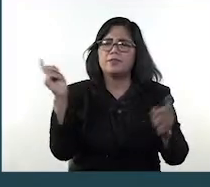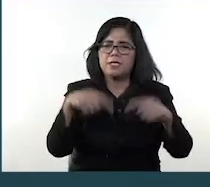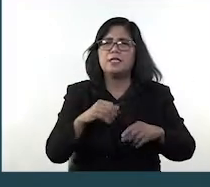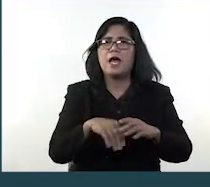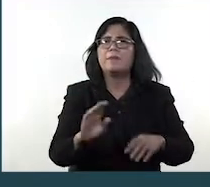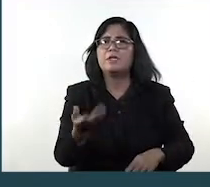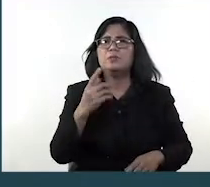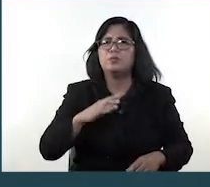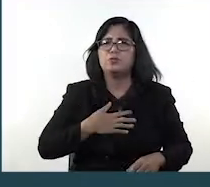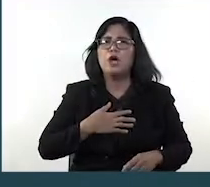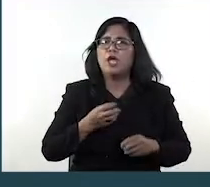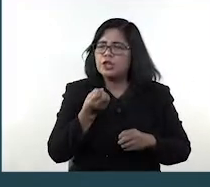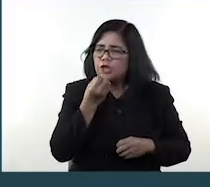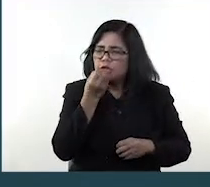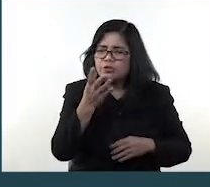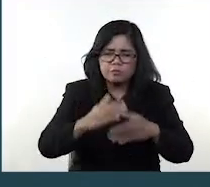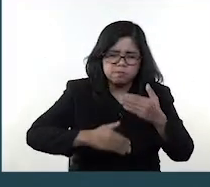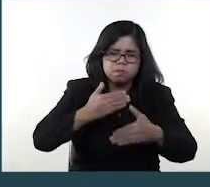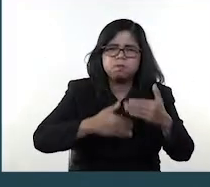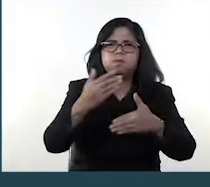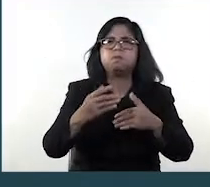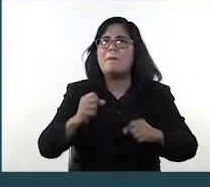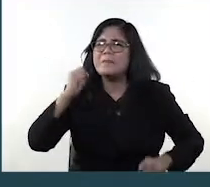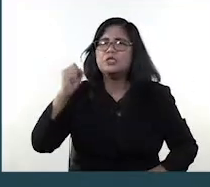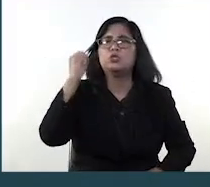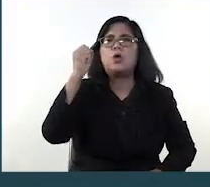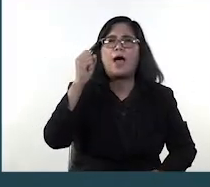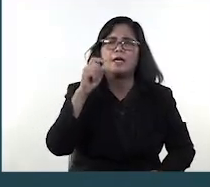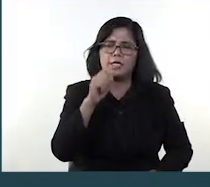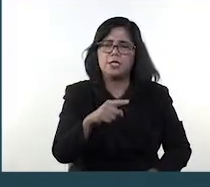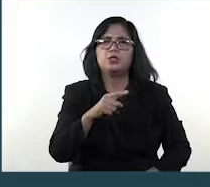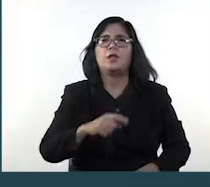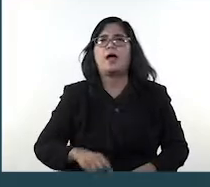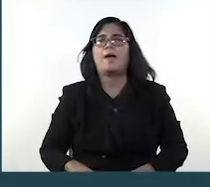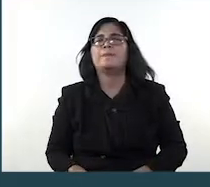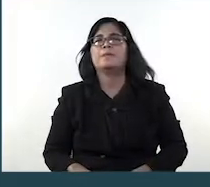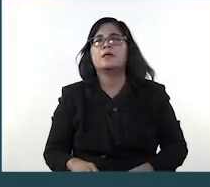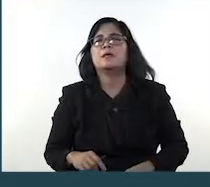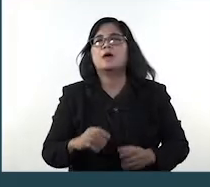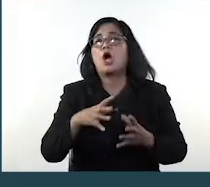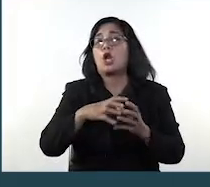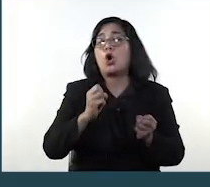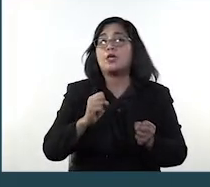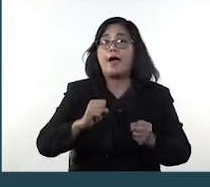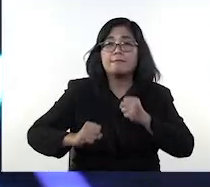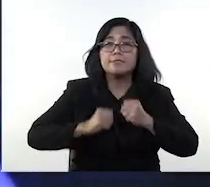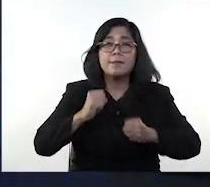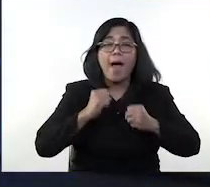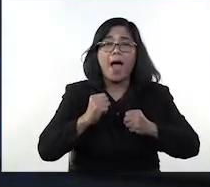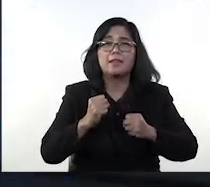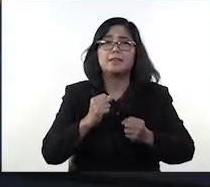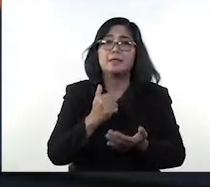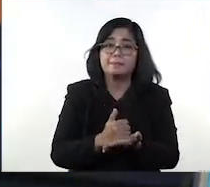terus Preston gitu kita terus berjuang maka itu yang punya spirit of enthusiasts and the hai